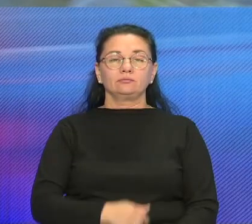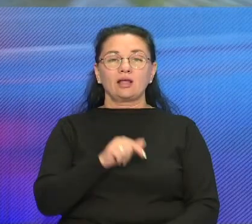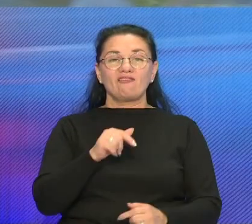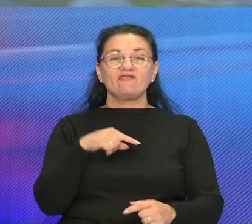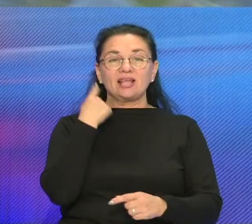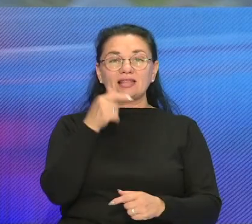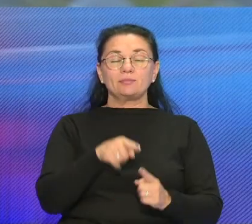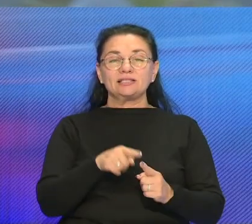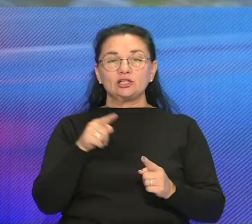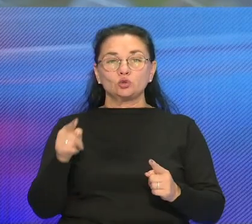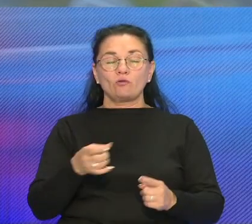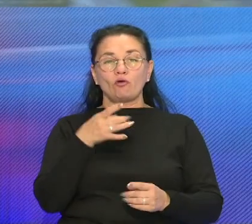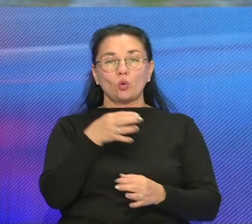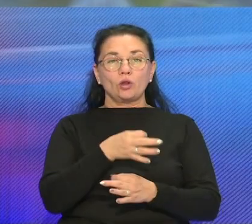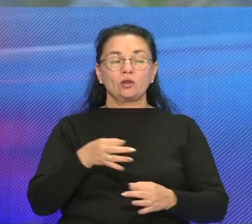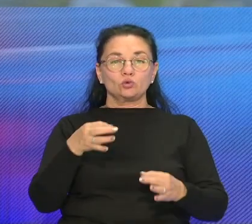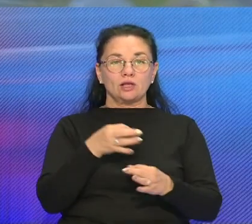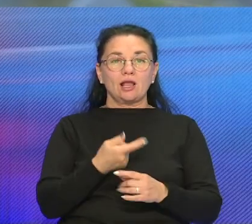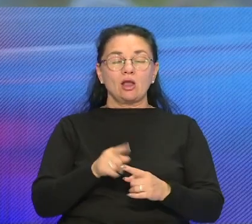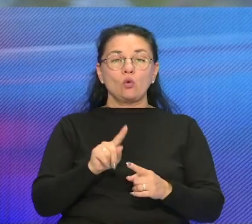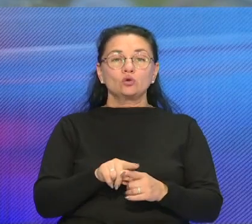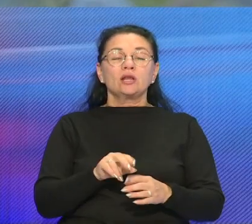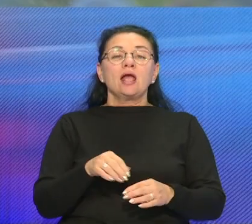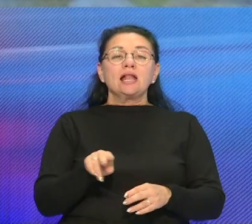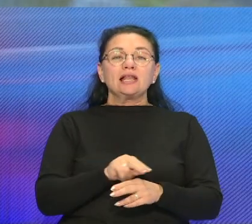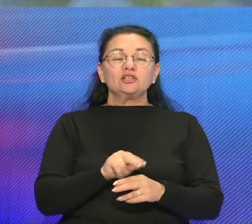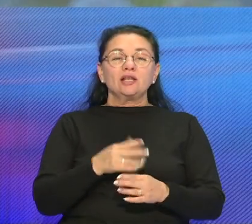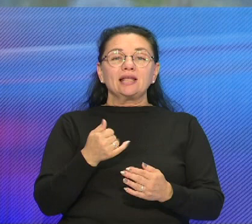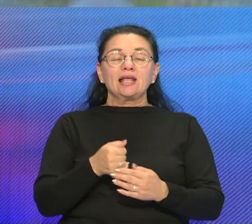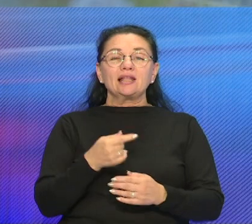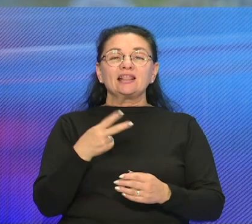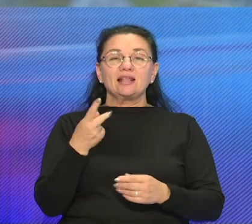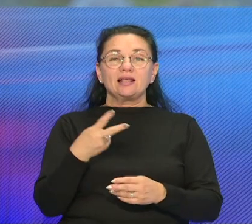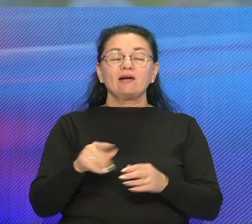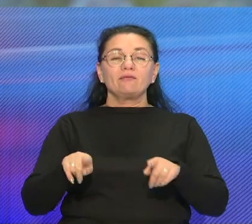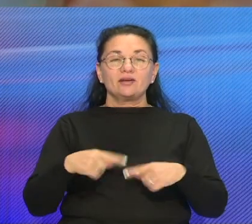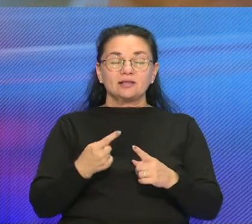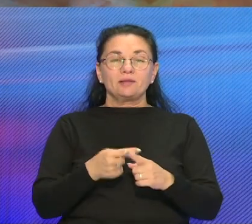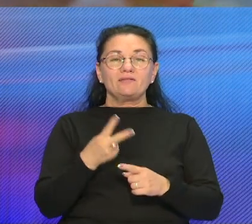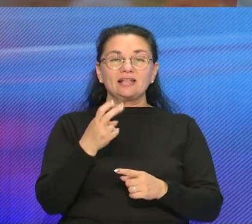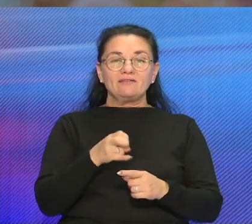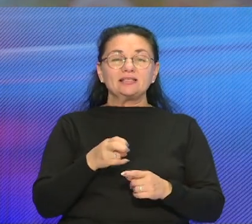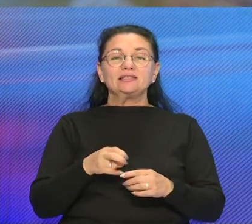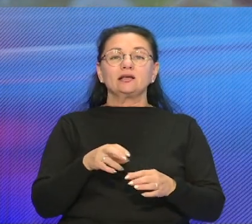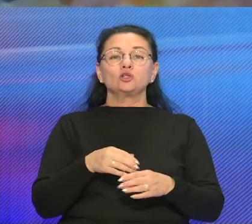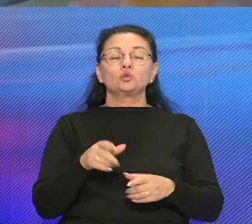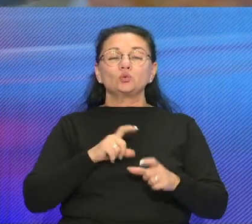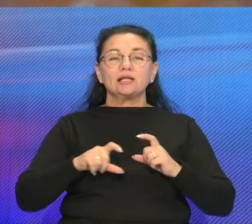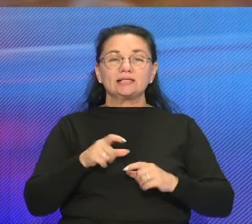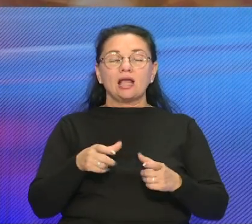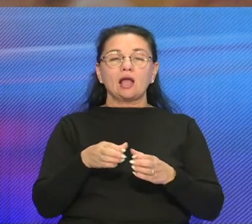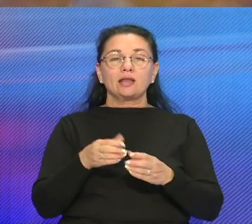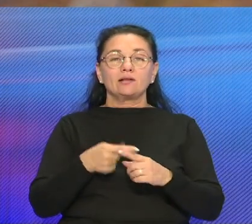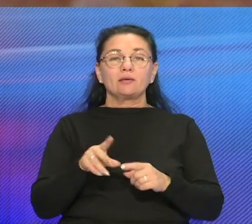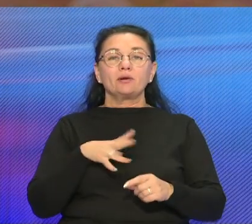У гэтым сезоне ў прынёмані працоўную змену ўжо завяршылі звыш 400 студэнцкіх атрадаў, у якіх было занята каля 6 тысяч